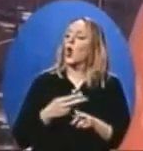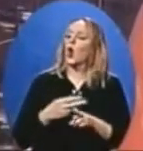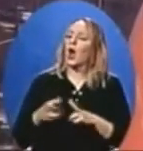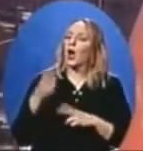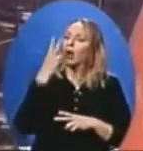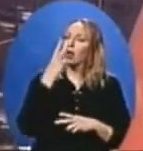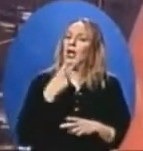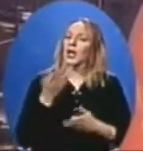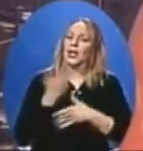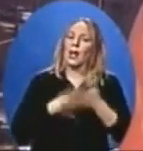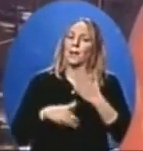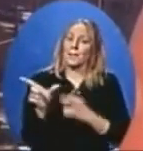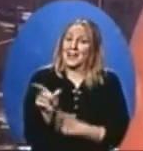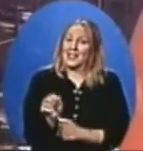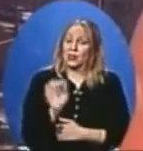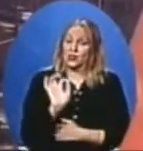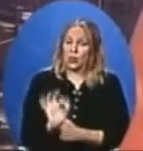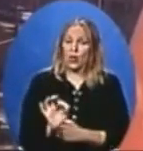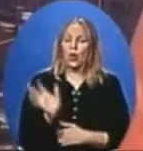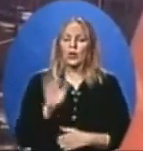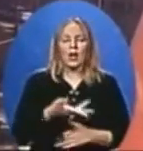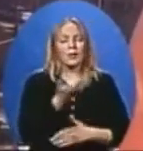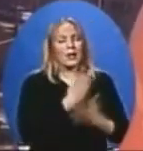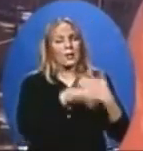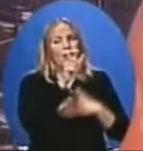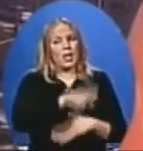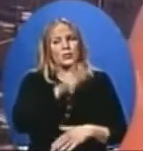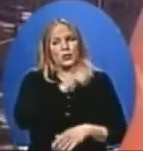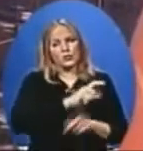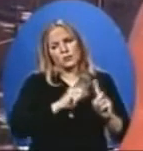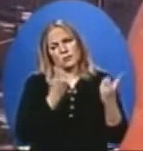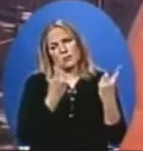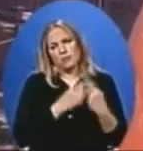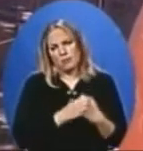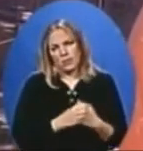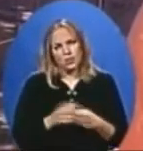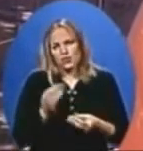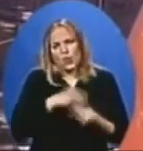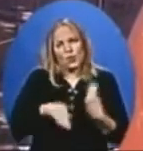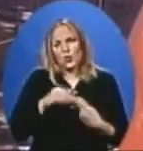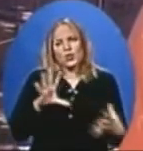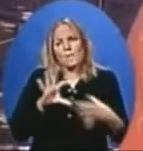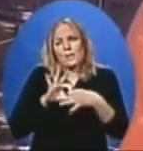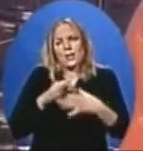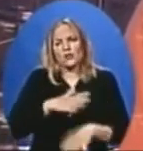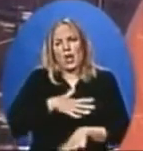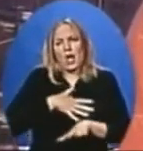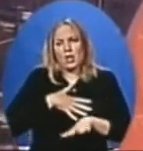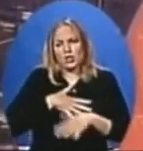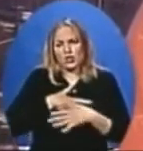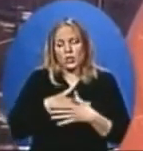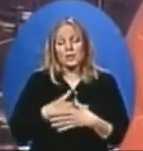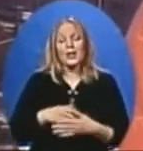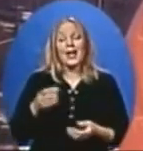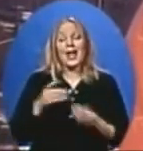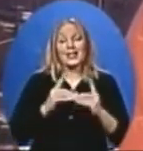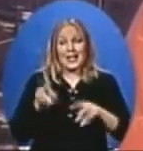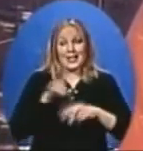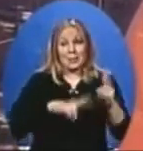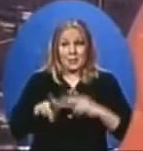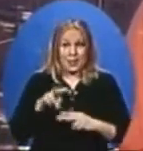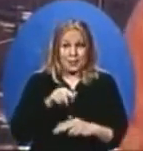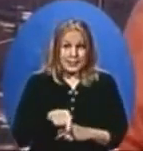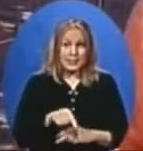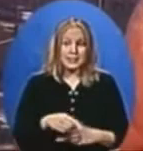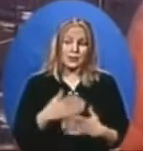שלו, זה הדבר שאנחנו מבינים אותו, אבל גם כלפי אנשים שאינם מעורבים בקשר הרגשי. הדרך לטפל בזה